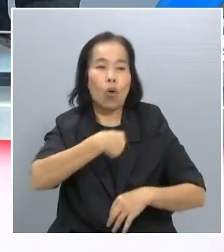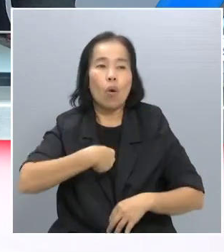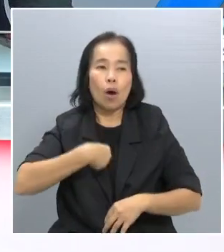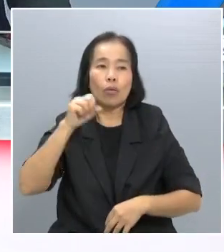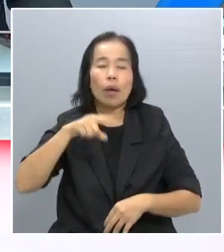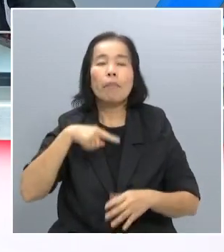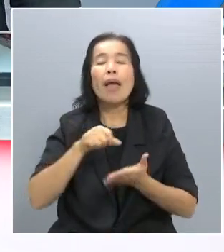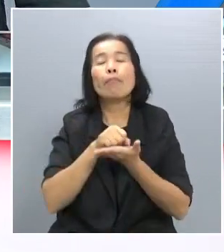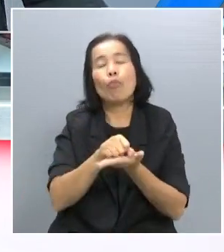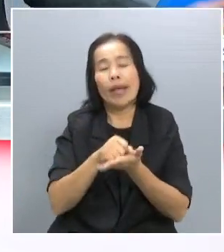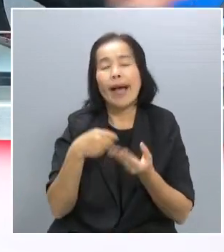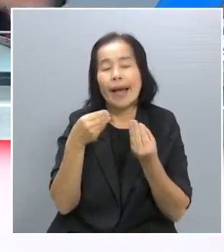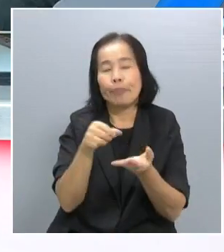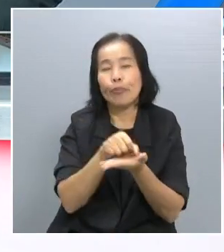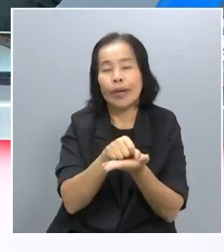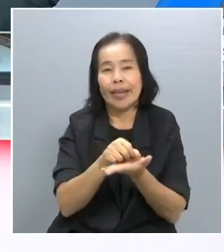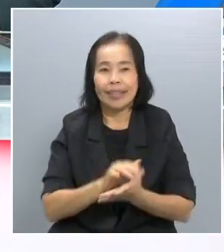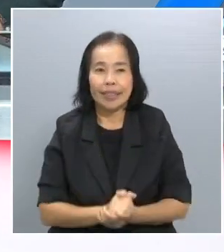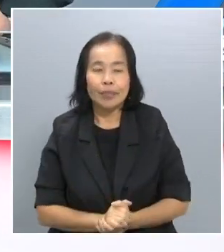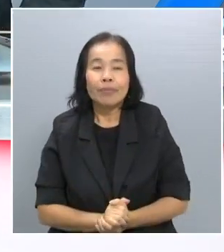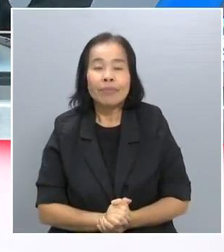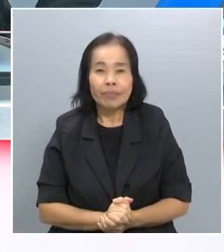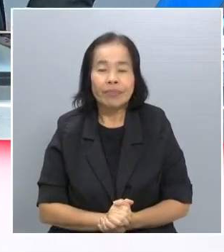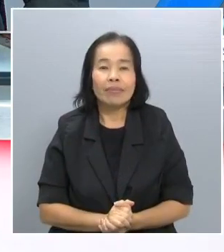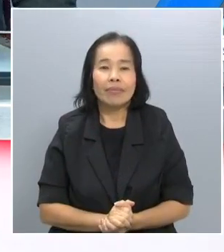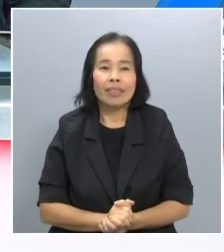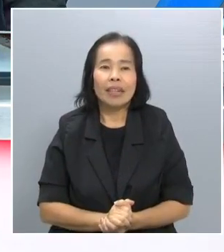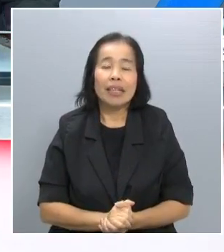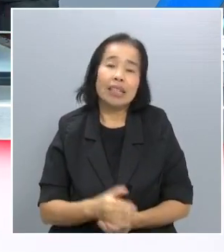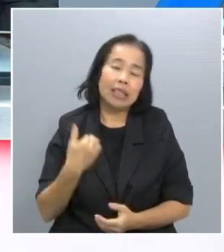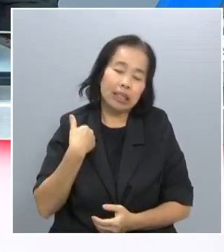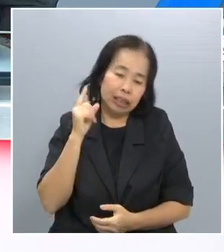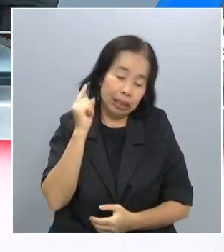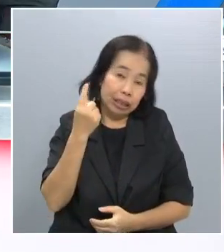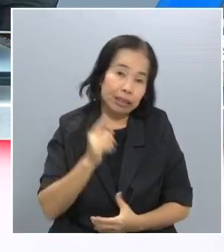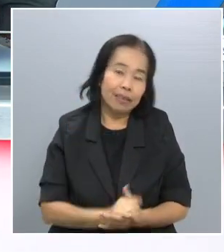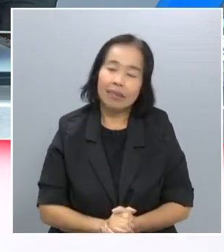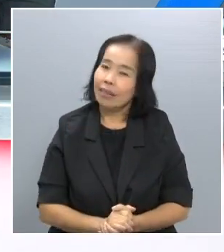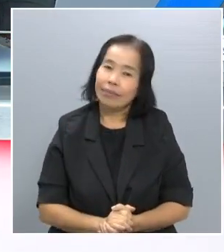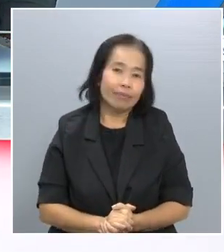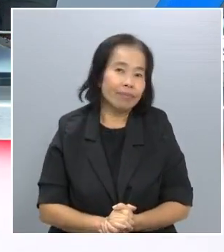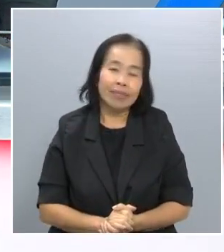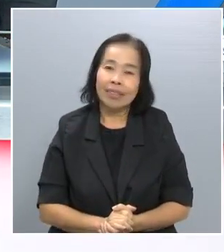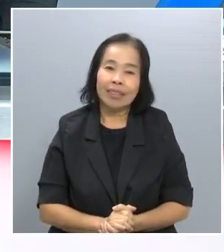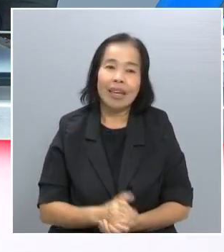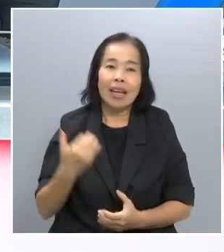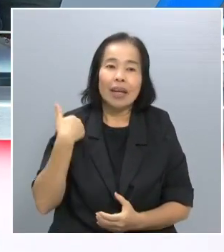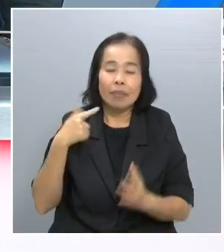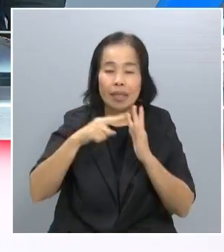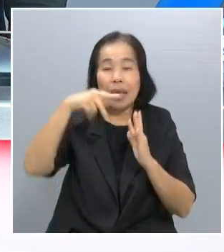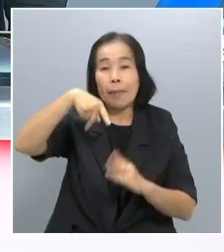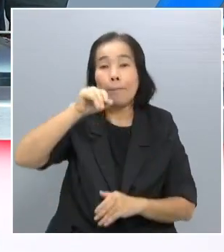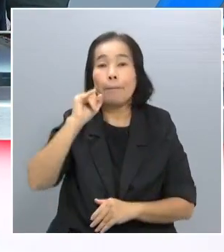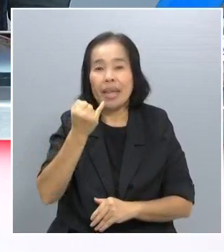เป็นเซอร์วิสมาอะไรเงี้ยประมาณแบบนั้นล่าสุดผู้ชมครับมันมีอีกแล้วนะฮะมันมีเพจของเนี่ยฮะกะโหลกแดงหรือเลสเก